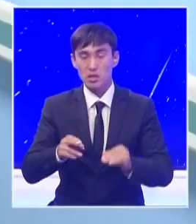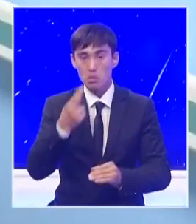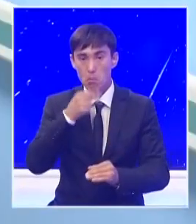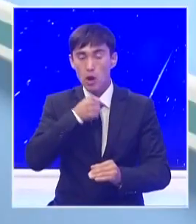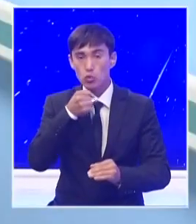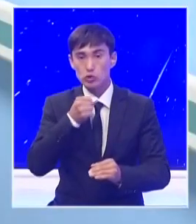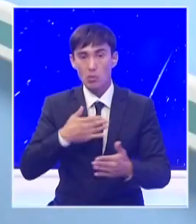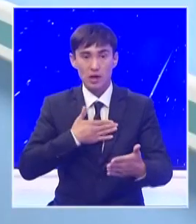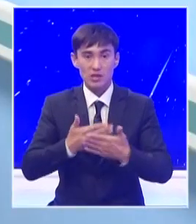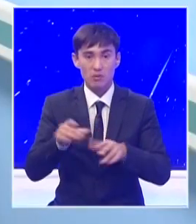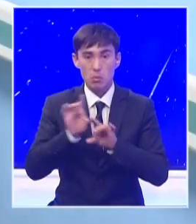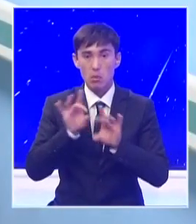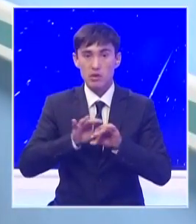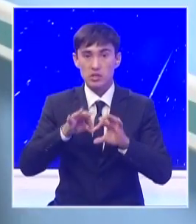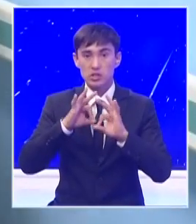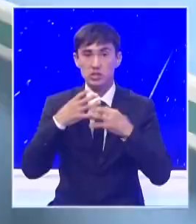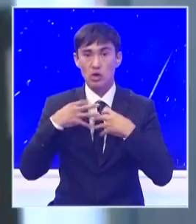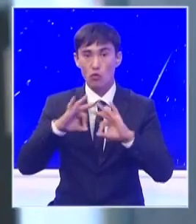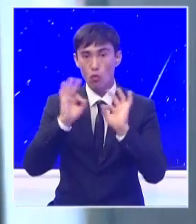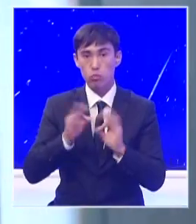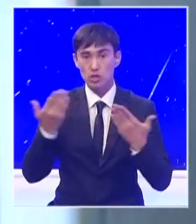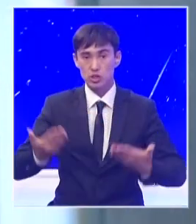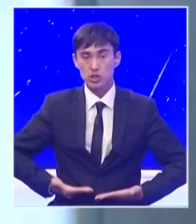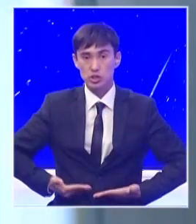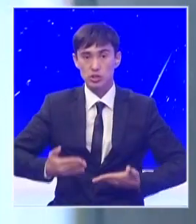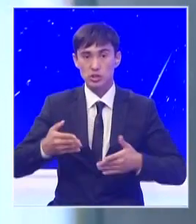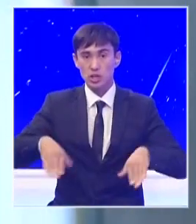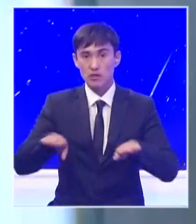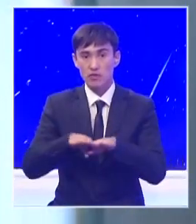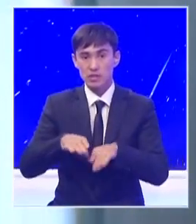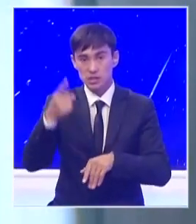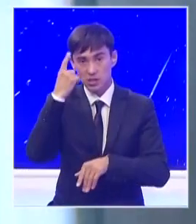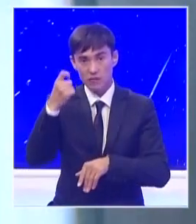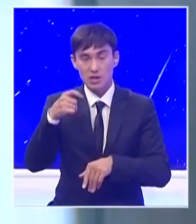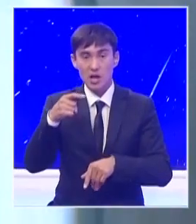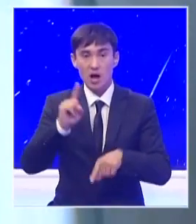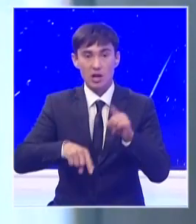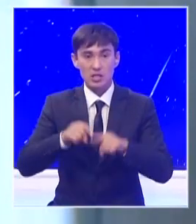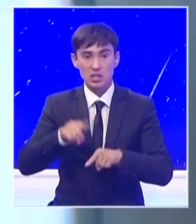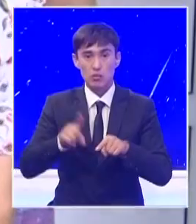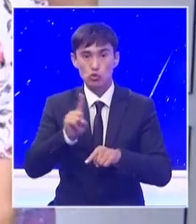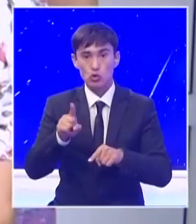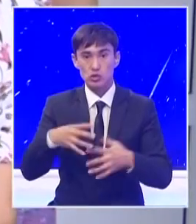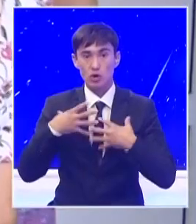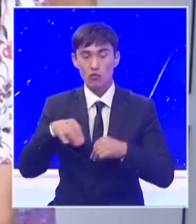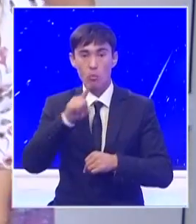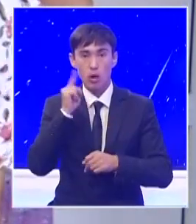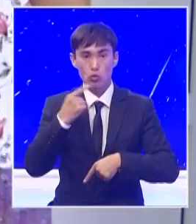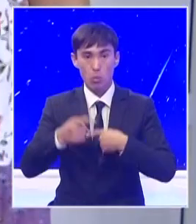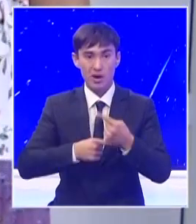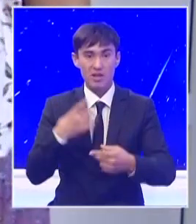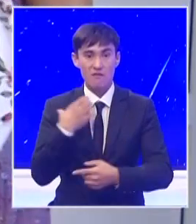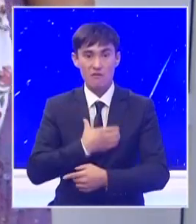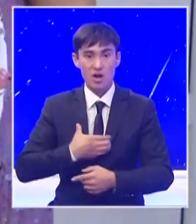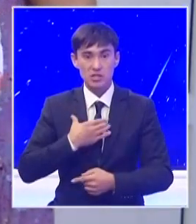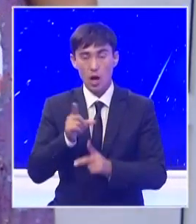подросткам. Активно пропагандирует здоровый образ жизни. Она дает соответствующие советы родителям, подчеркивая, что здоровье молодого поколения